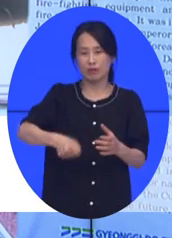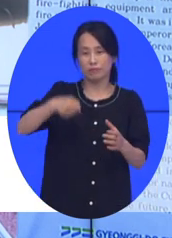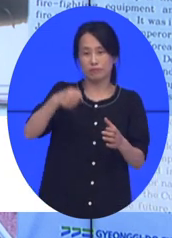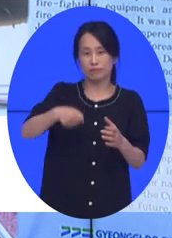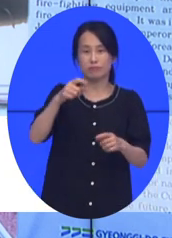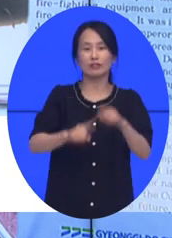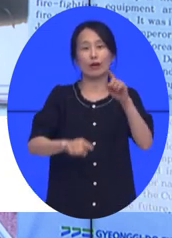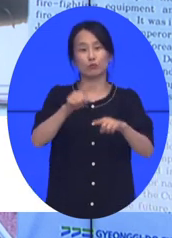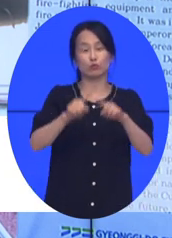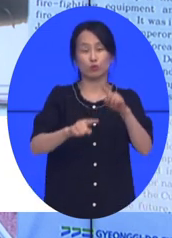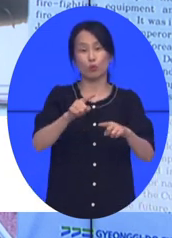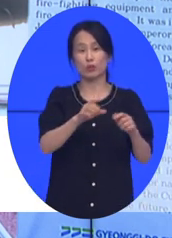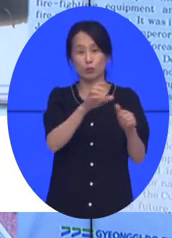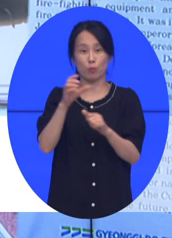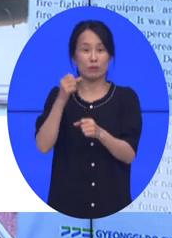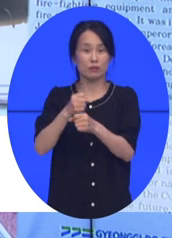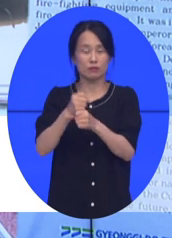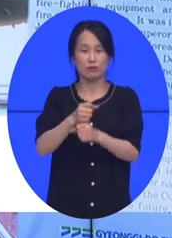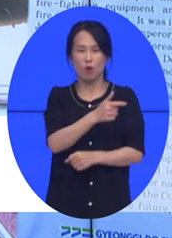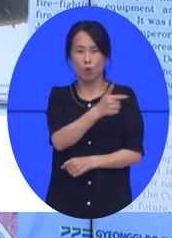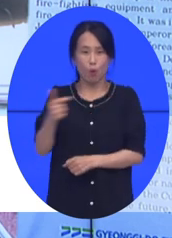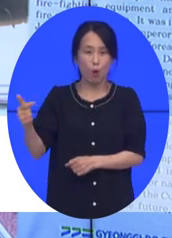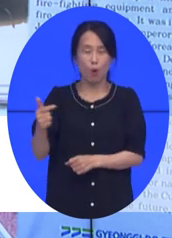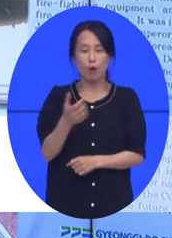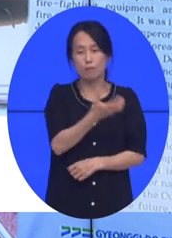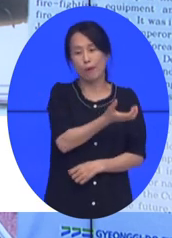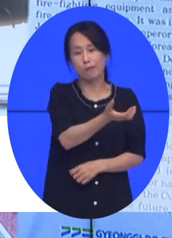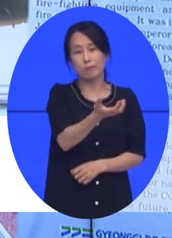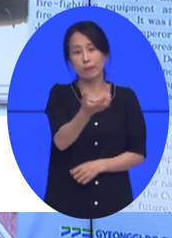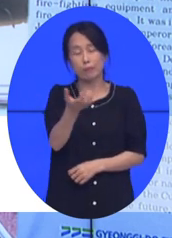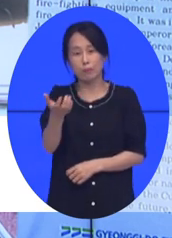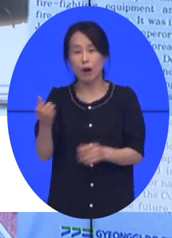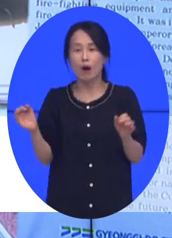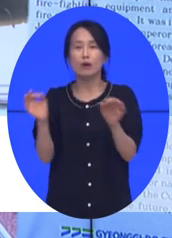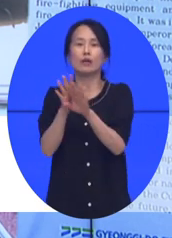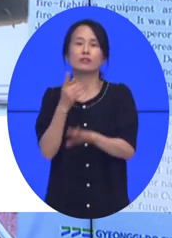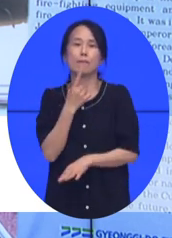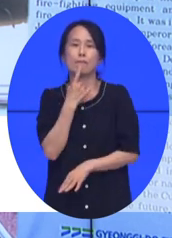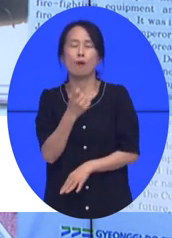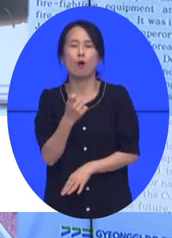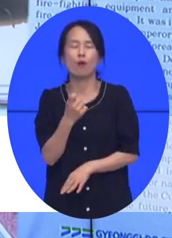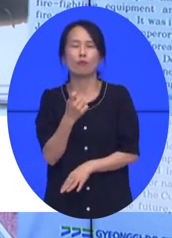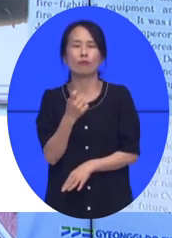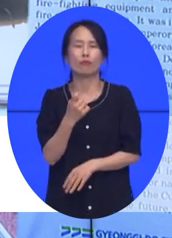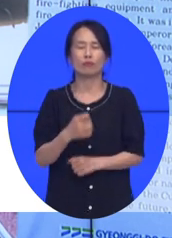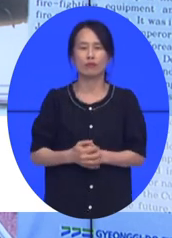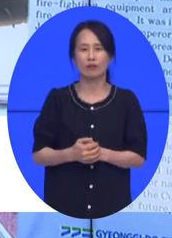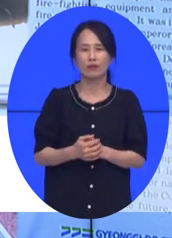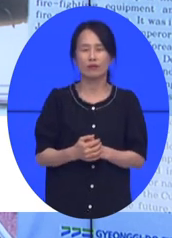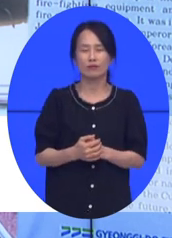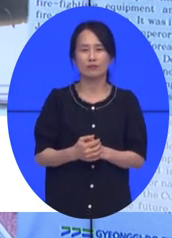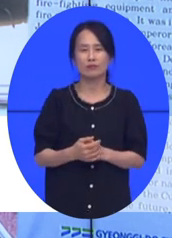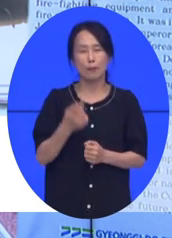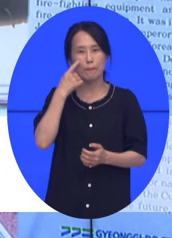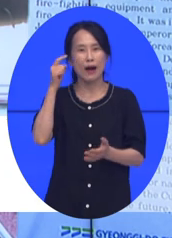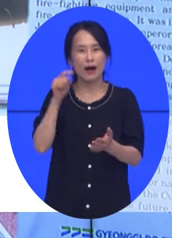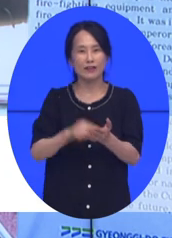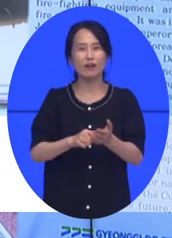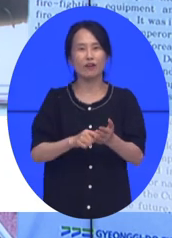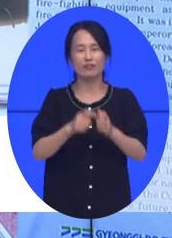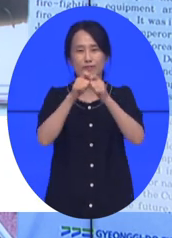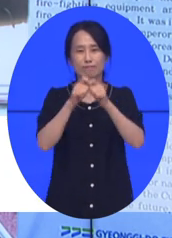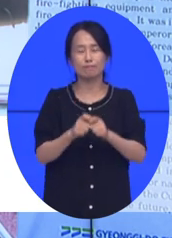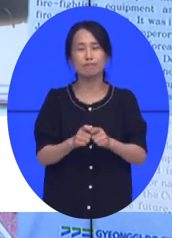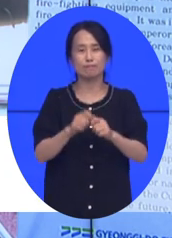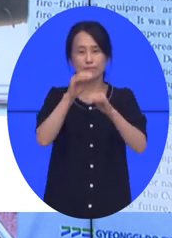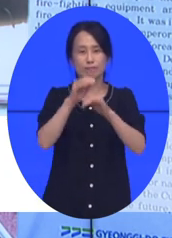목재 펌프인데요 크기도 만만치 않은데 이리저리 옮겨 다니다 자칫 사라질 뻔한 것을 경기도 소방전한 본부가 찾아냈습니다